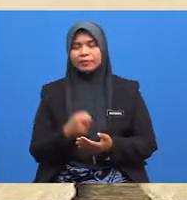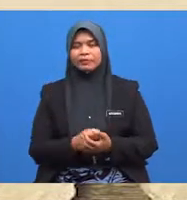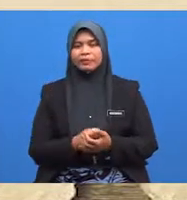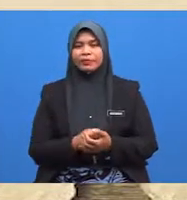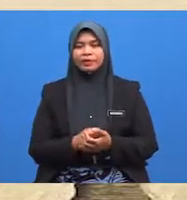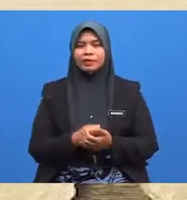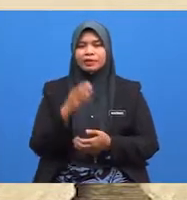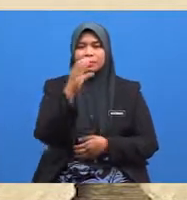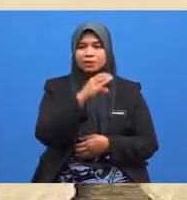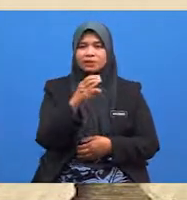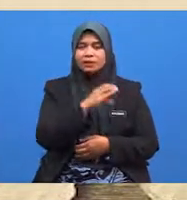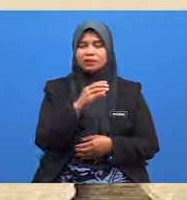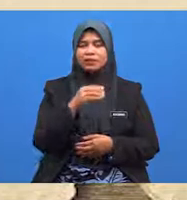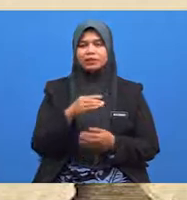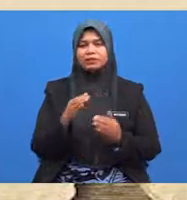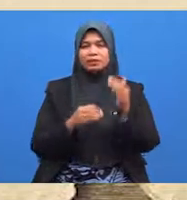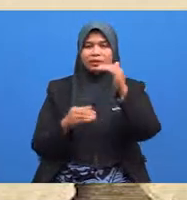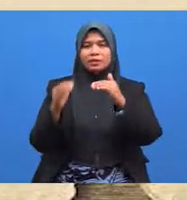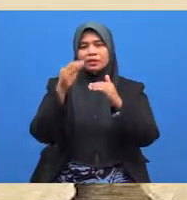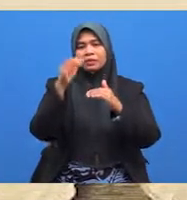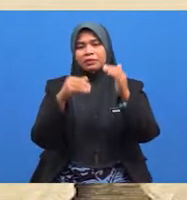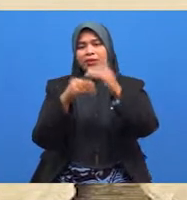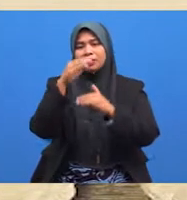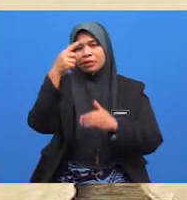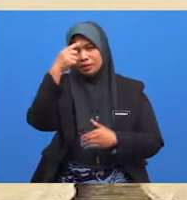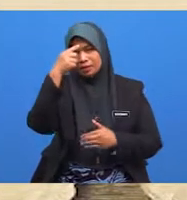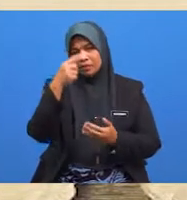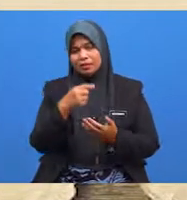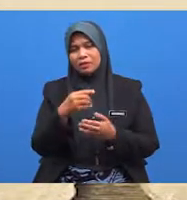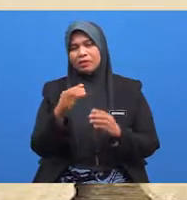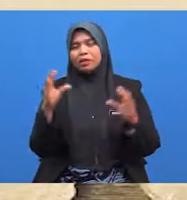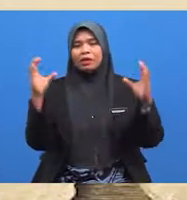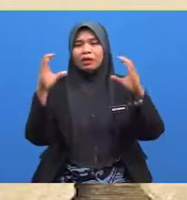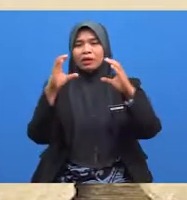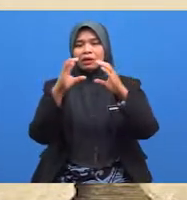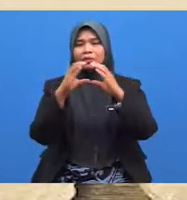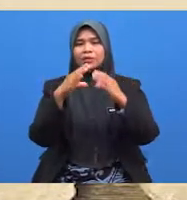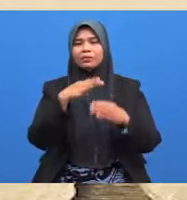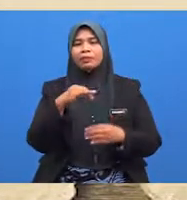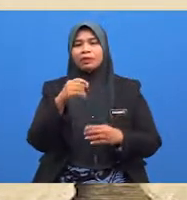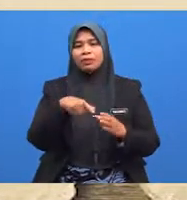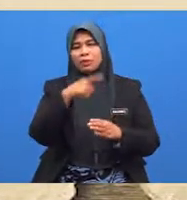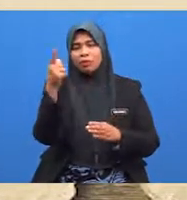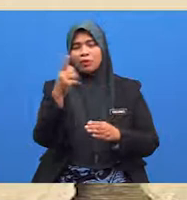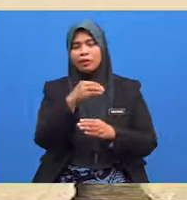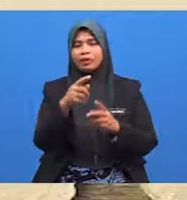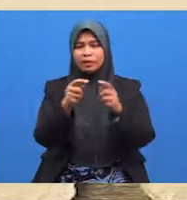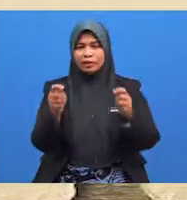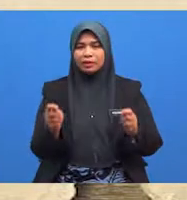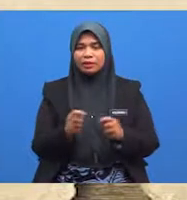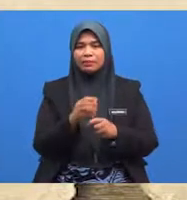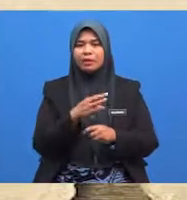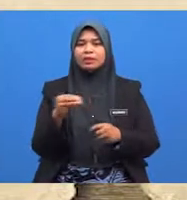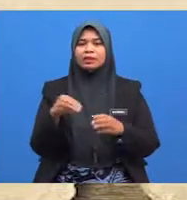Ciri-ciri seni bina India zaman Mughal. Yang pertama, gabungan pengaruh luar dan tempatan dalam seni